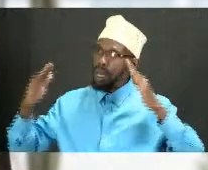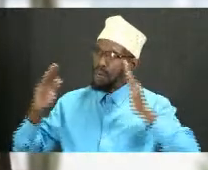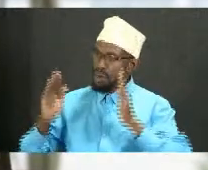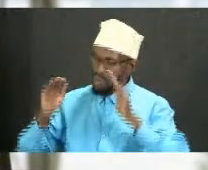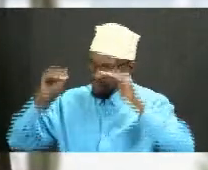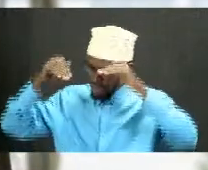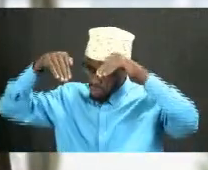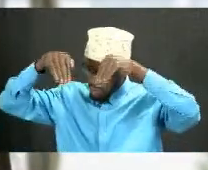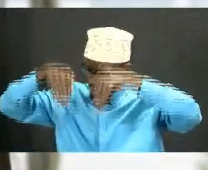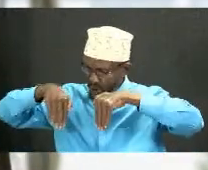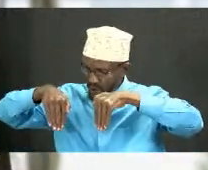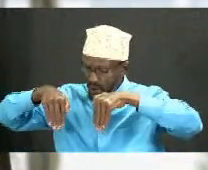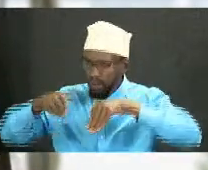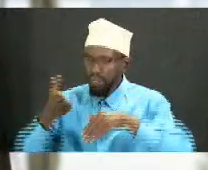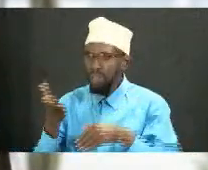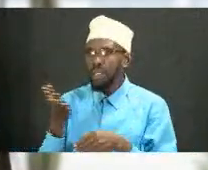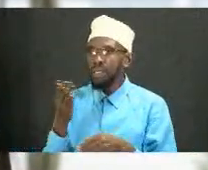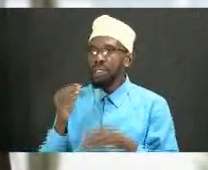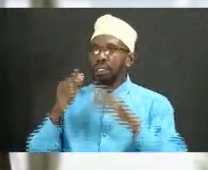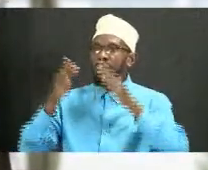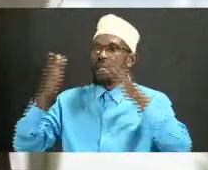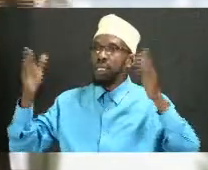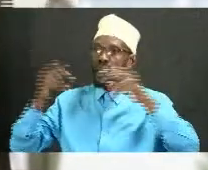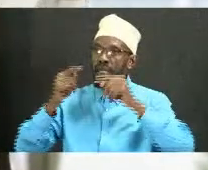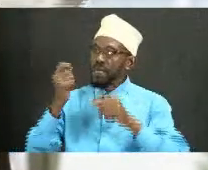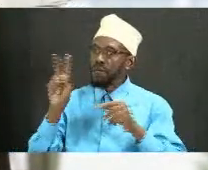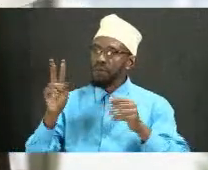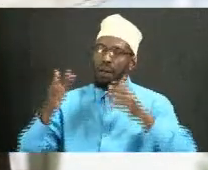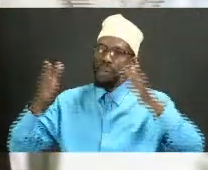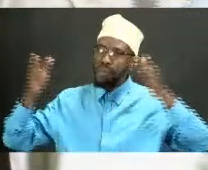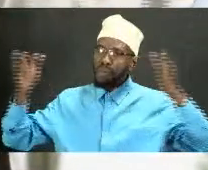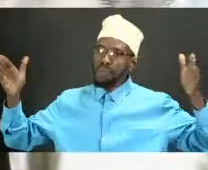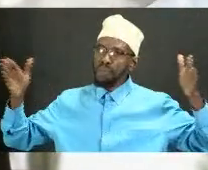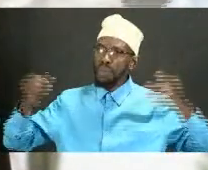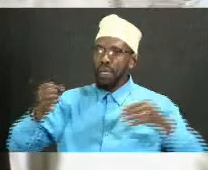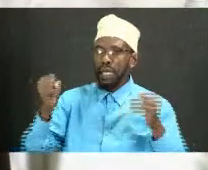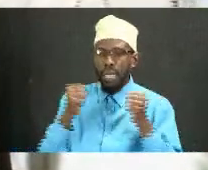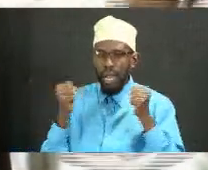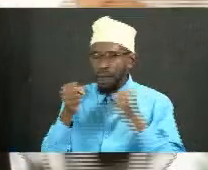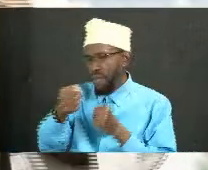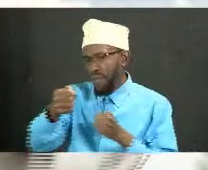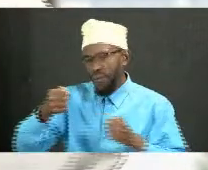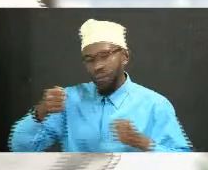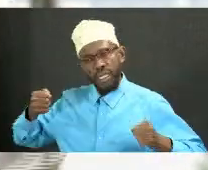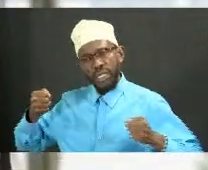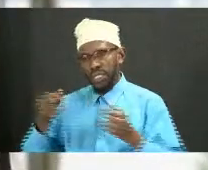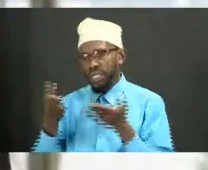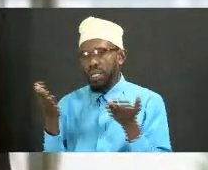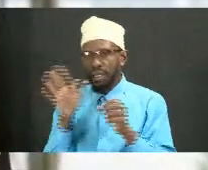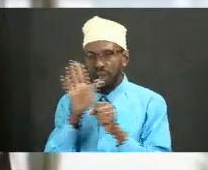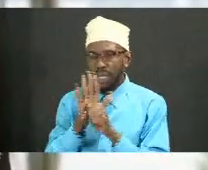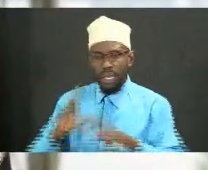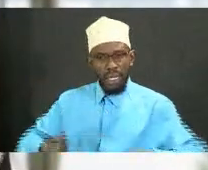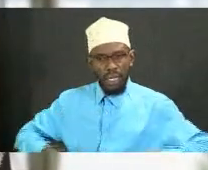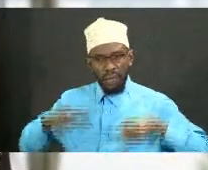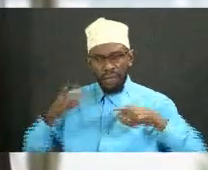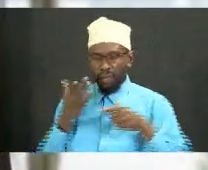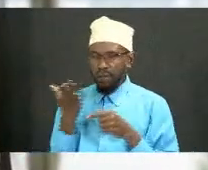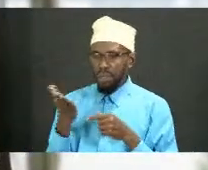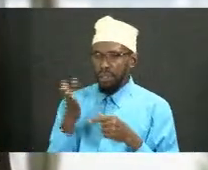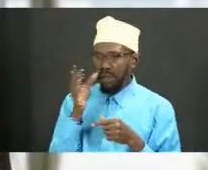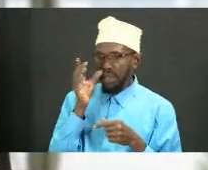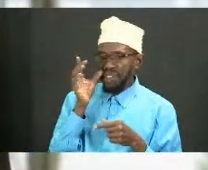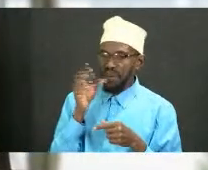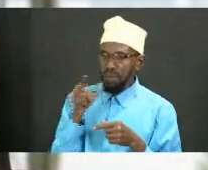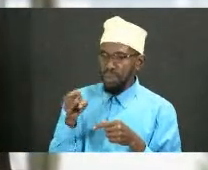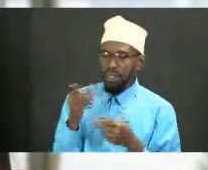Lakini ukiingia ndani utakuta mashallah 21 inch ya TV, mafriza na manini na manini, kwamba watu wanaishi jinsi hii.